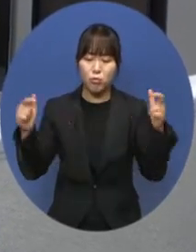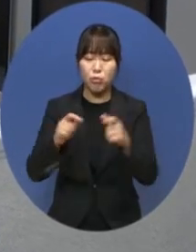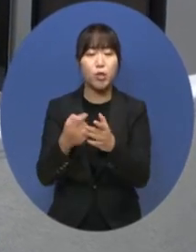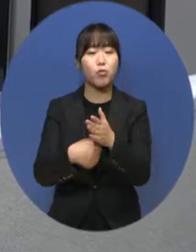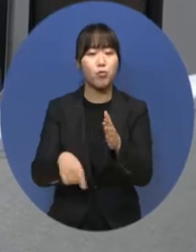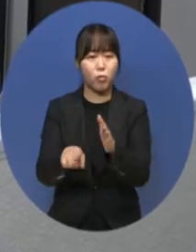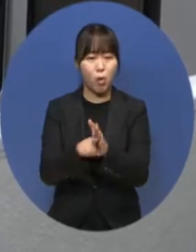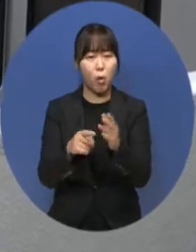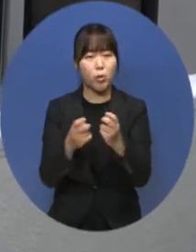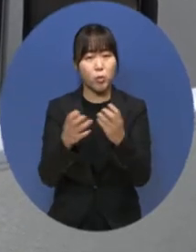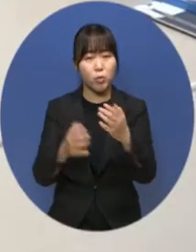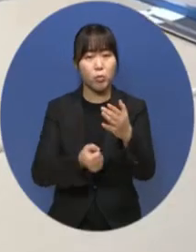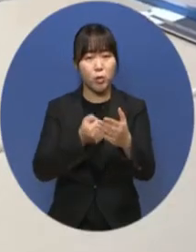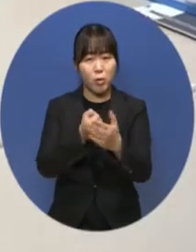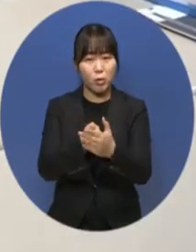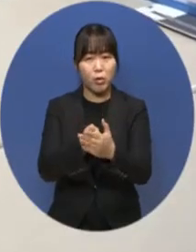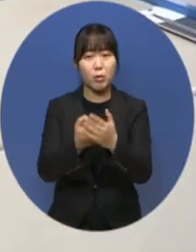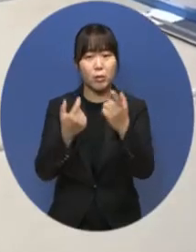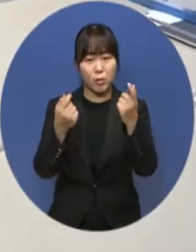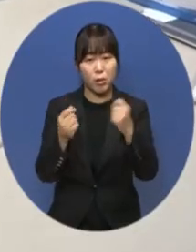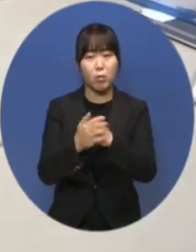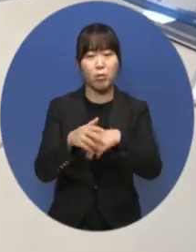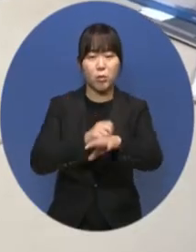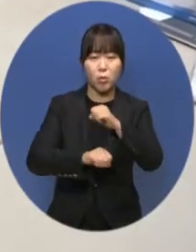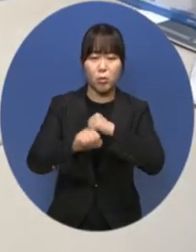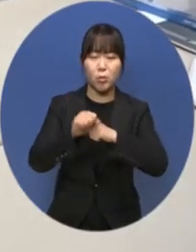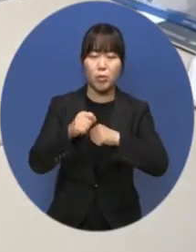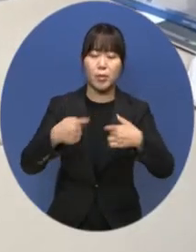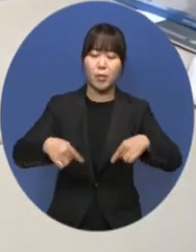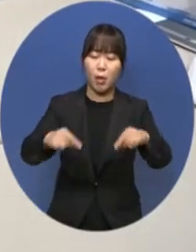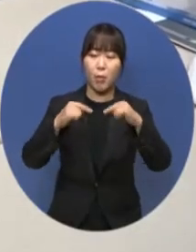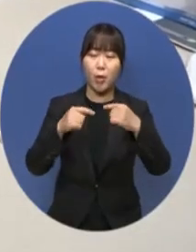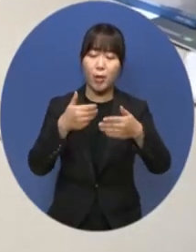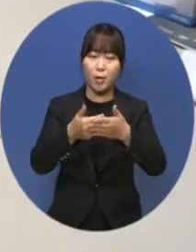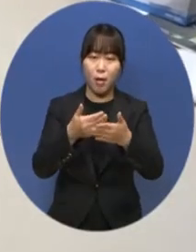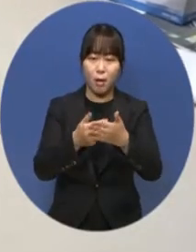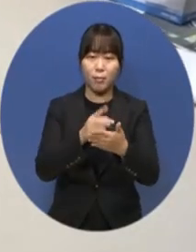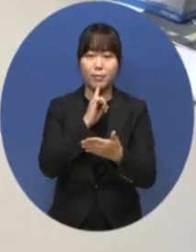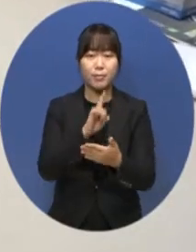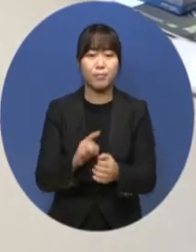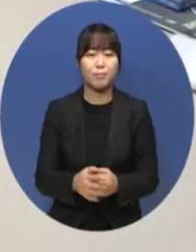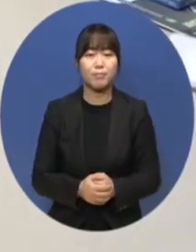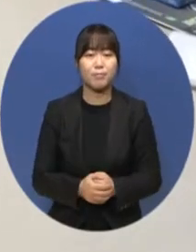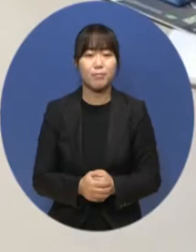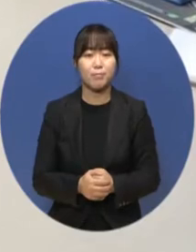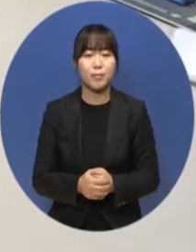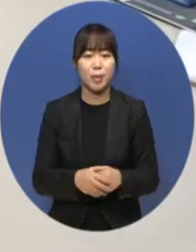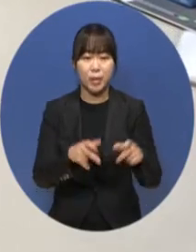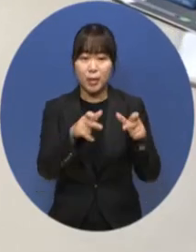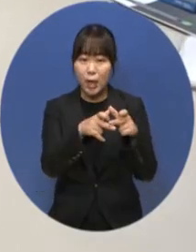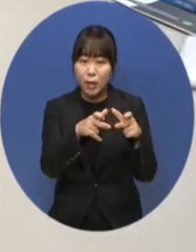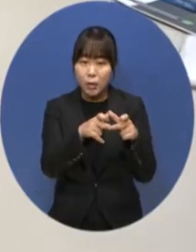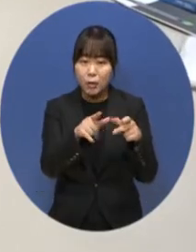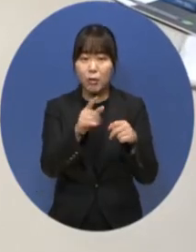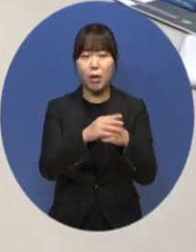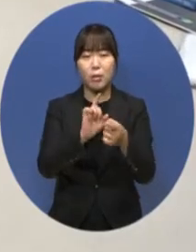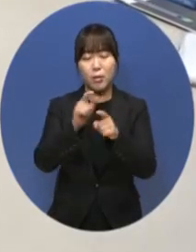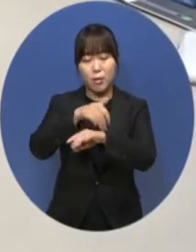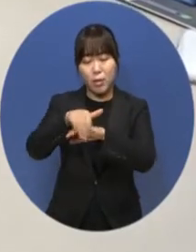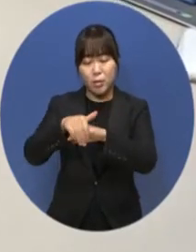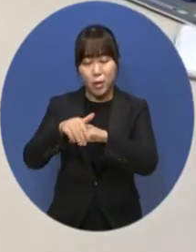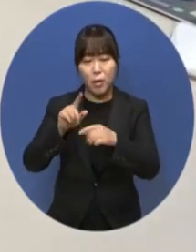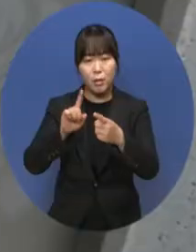위한 불가피한 선택이라면서 적극적으로 참여해달라고 요청하고 있는 가운데 장애인들의 대책